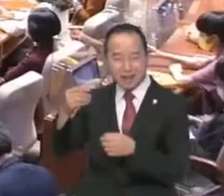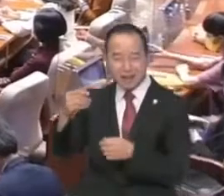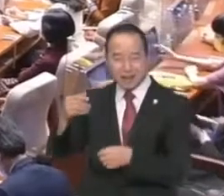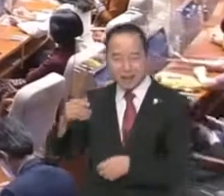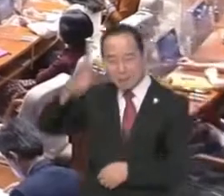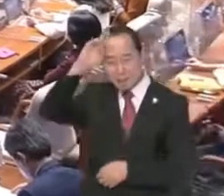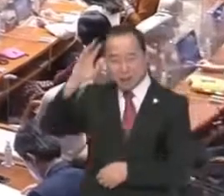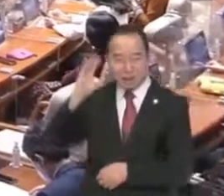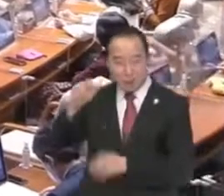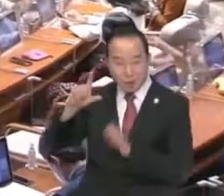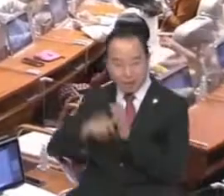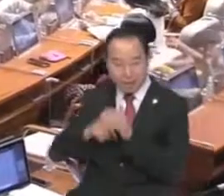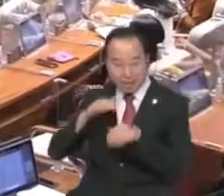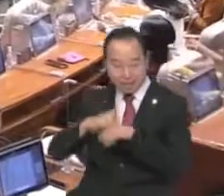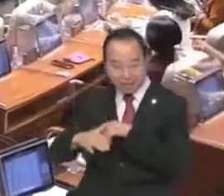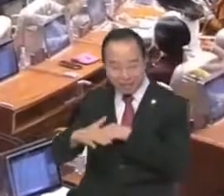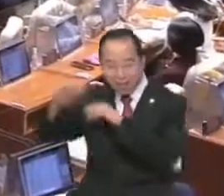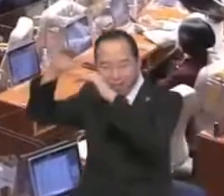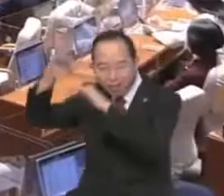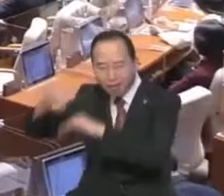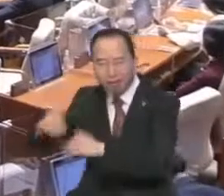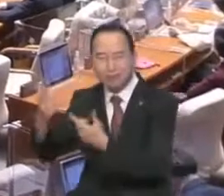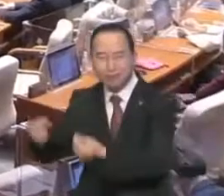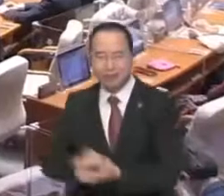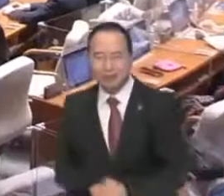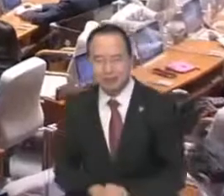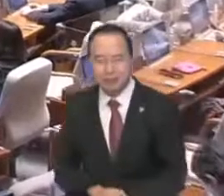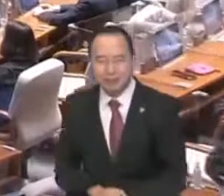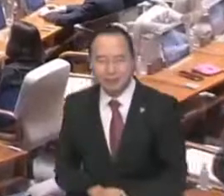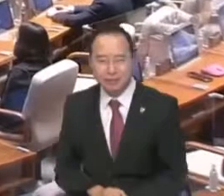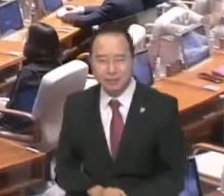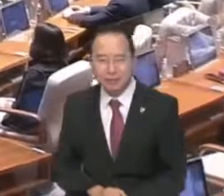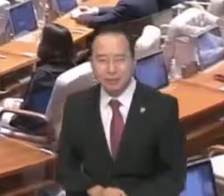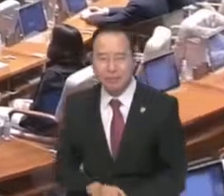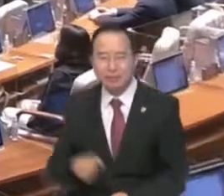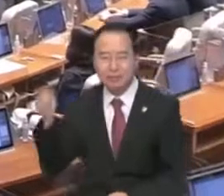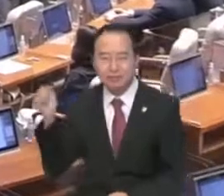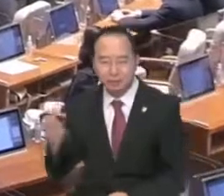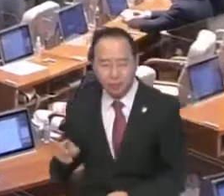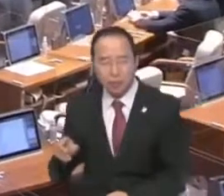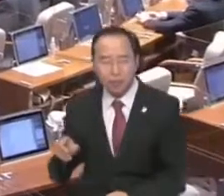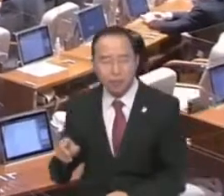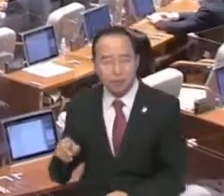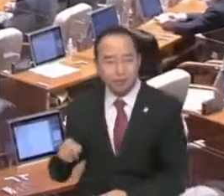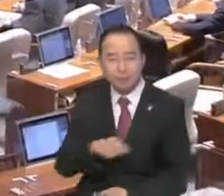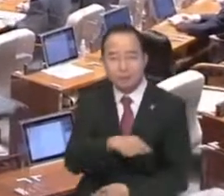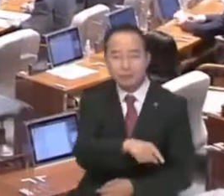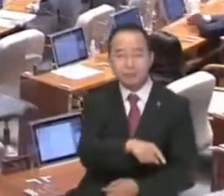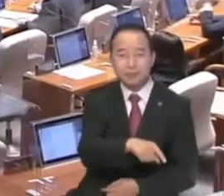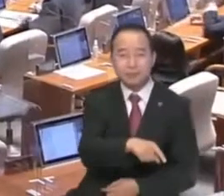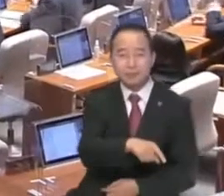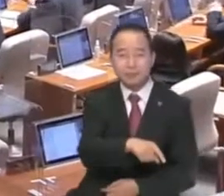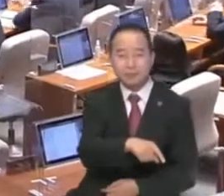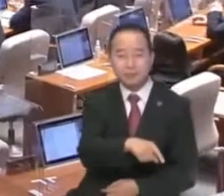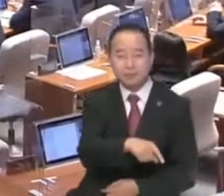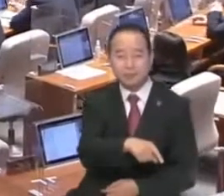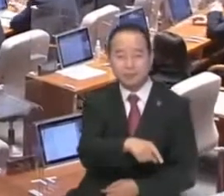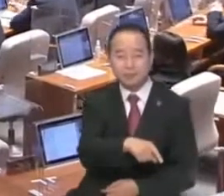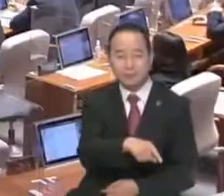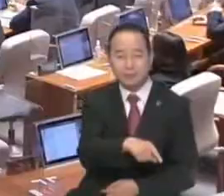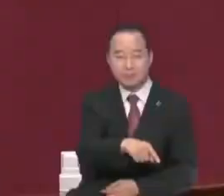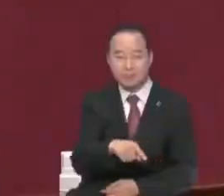제1야당의 탈탄소는 온갖 태양광 발전에 대한 비방과 원자력에 대한 근거 없는 맹신에 갇혀 있을 뿐입니다.